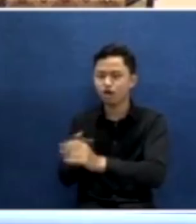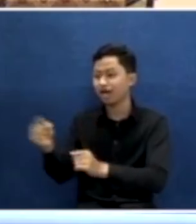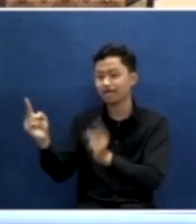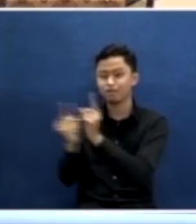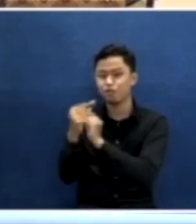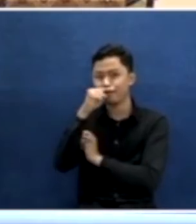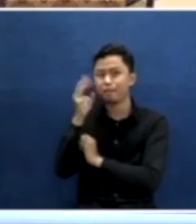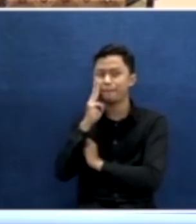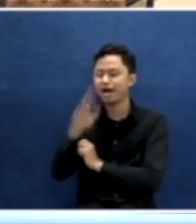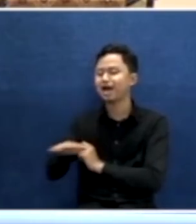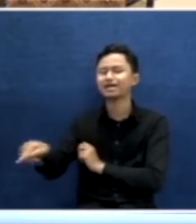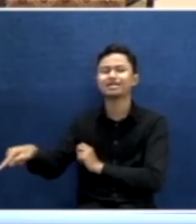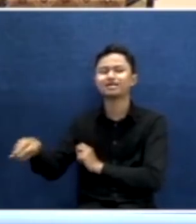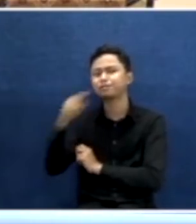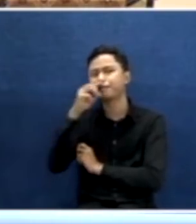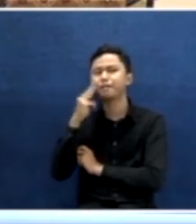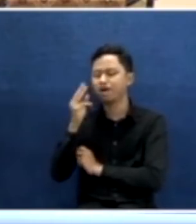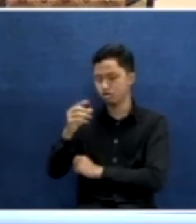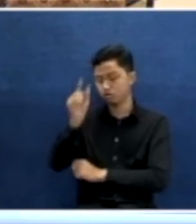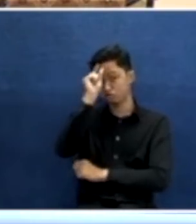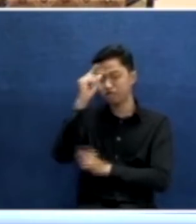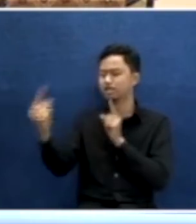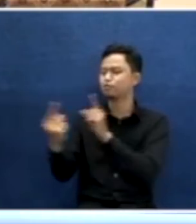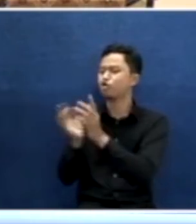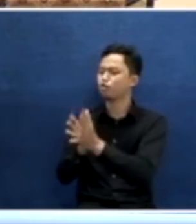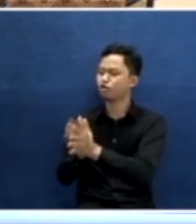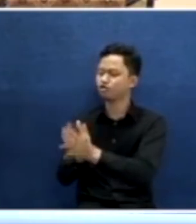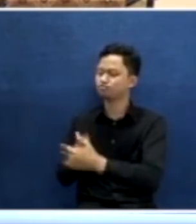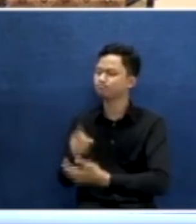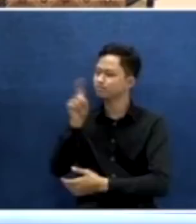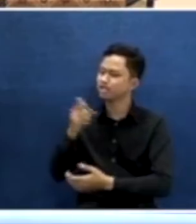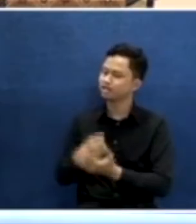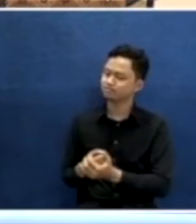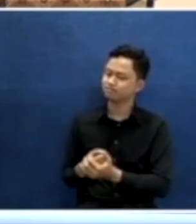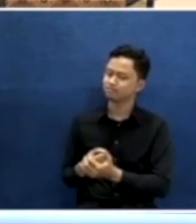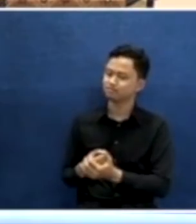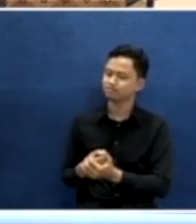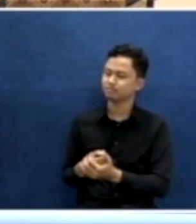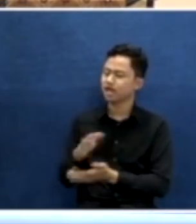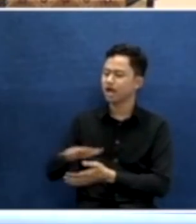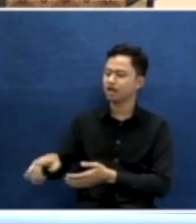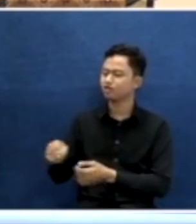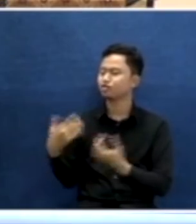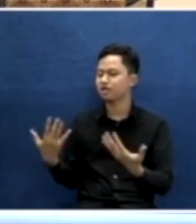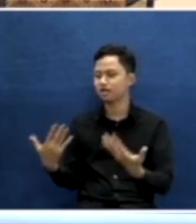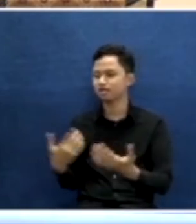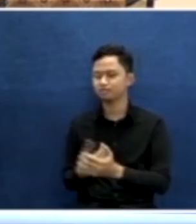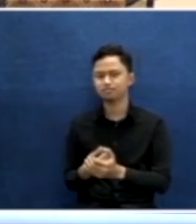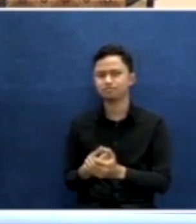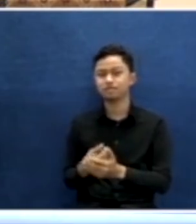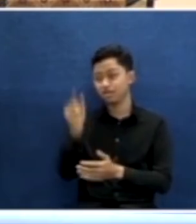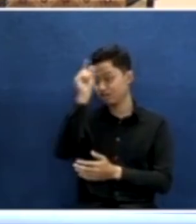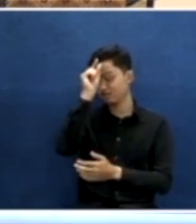lalu kemudian sang Wali santri tanya Gimanakah beranak saya kemudian